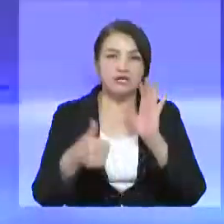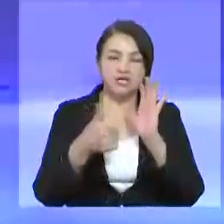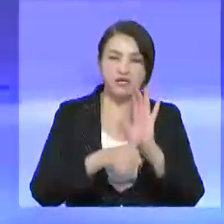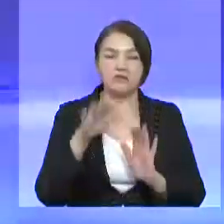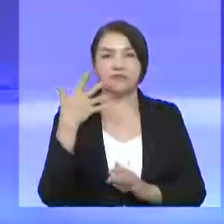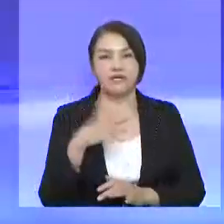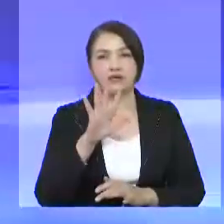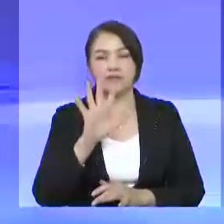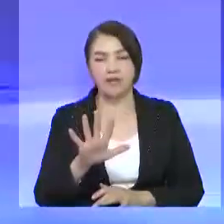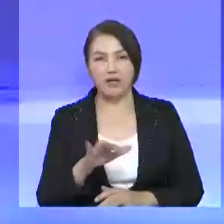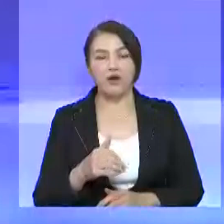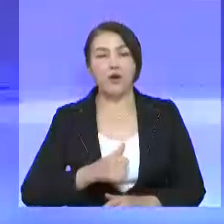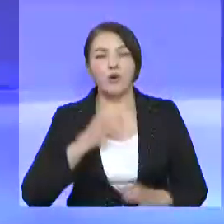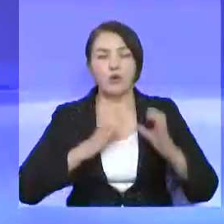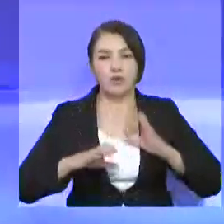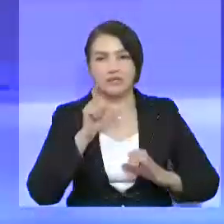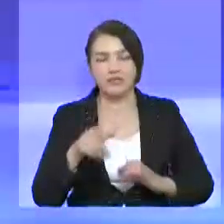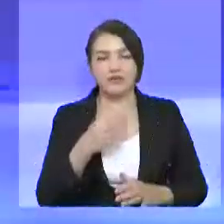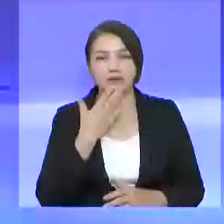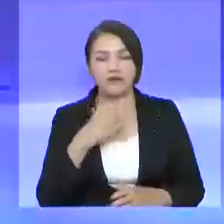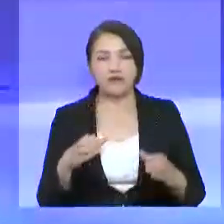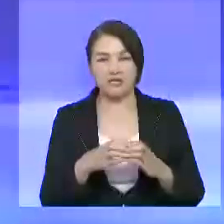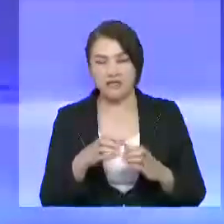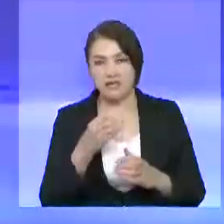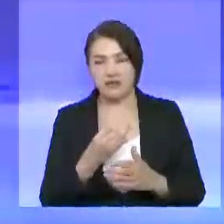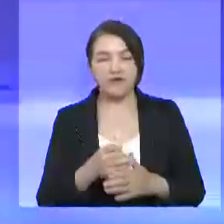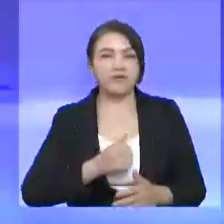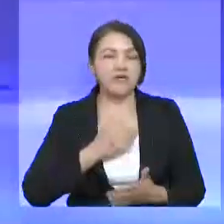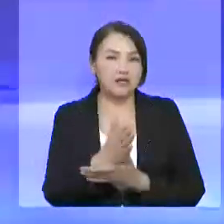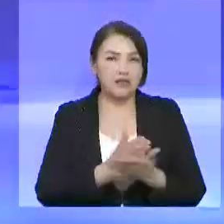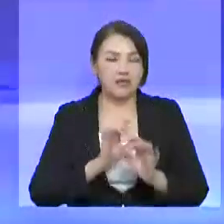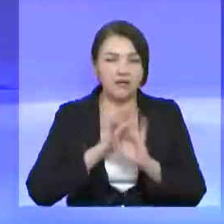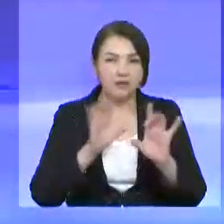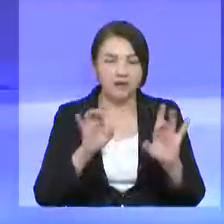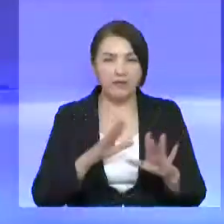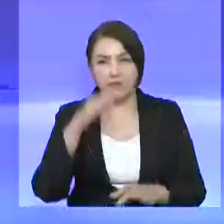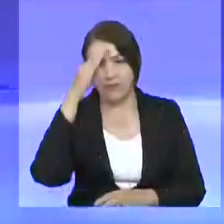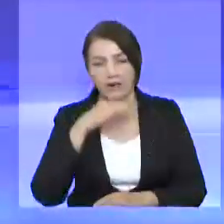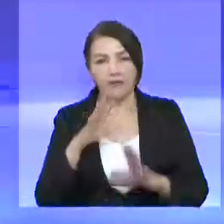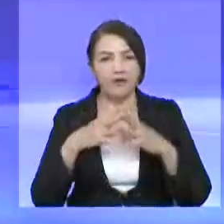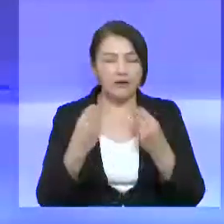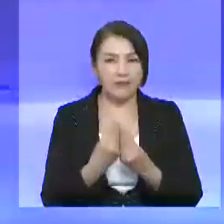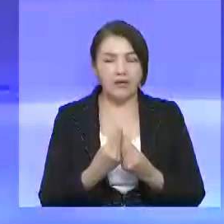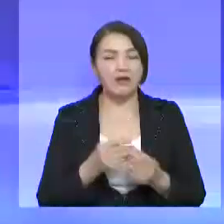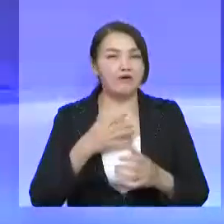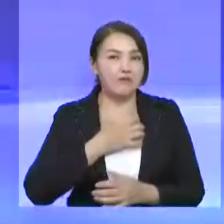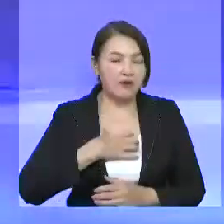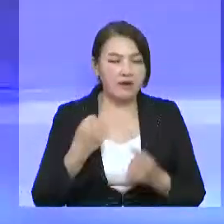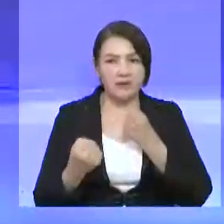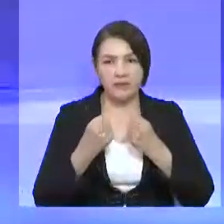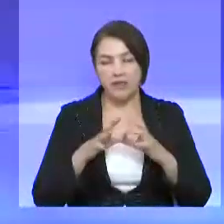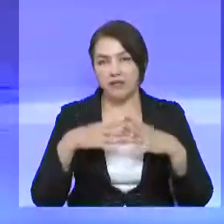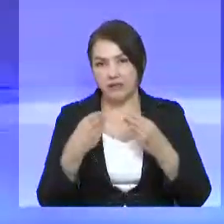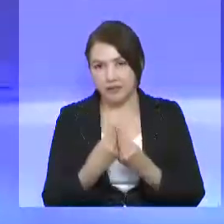6655 и курсантами академии национальной Гвардии военнослужащим рассказали о роли папы в семье поведали о важности укрепления